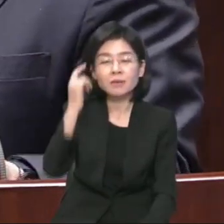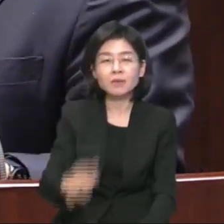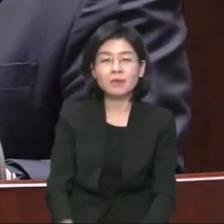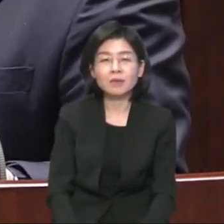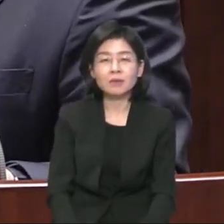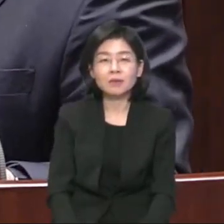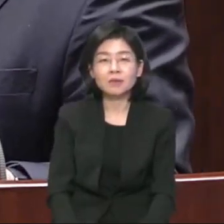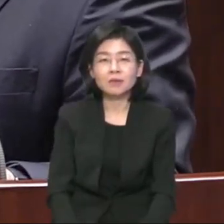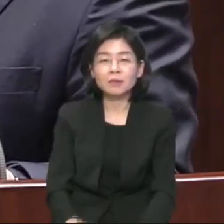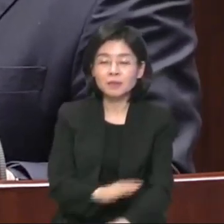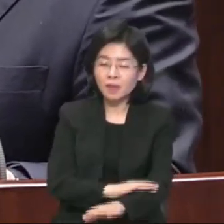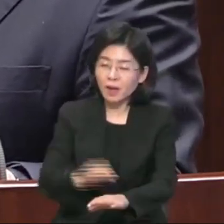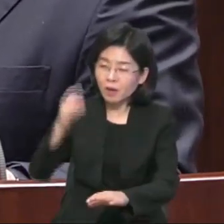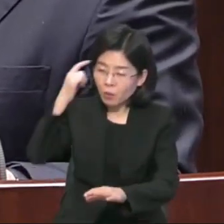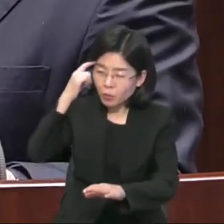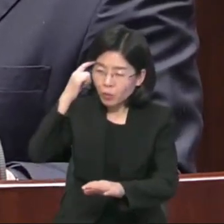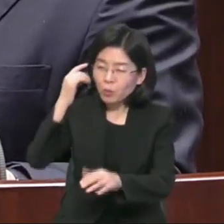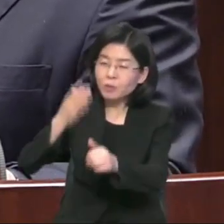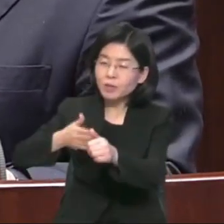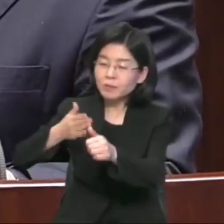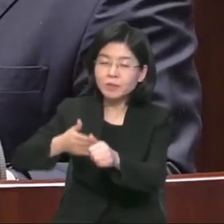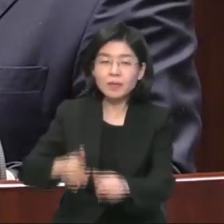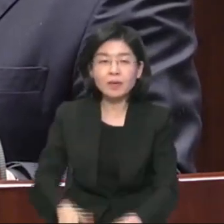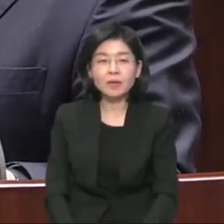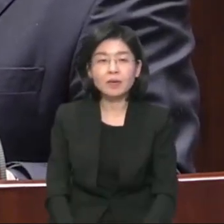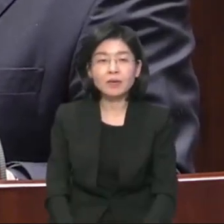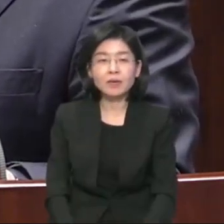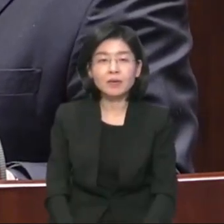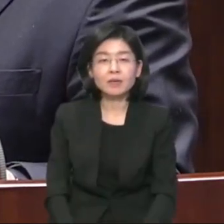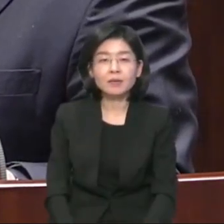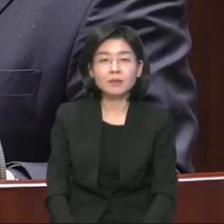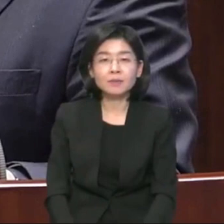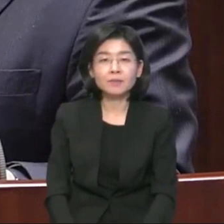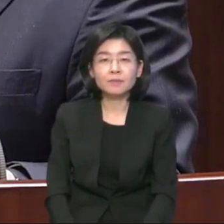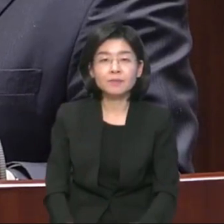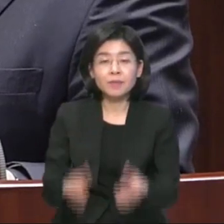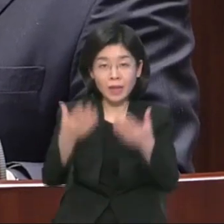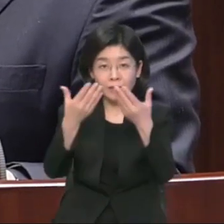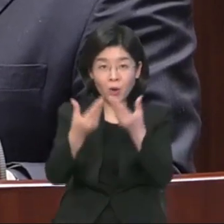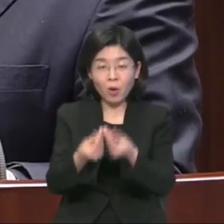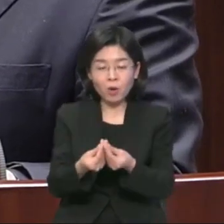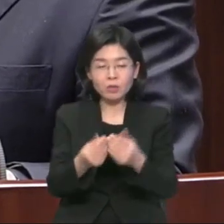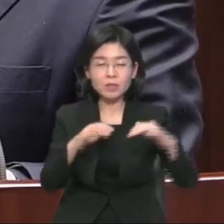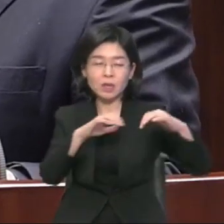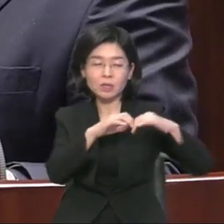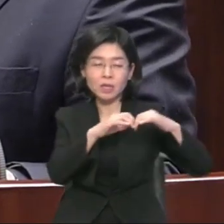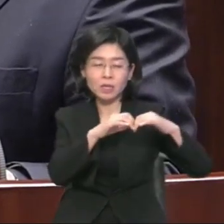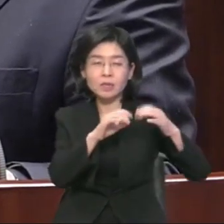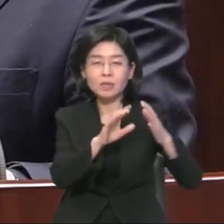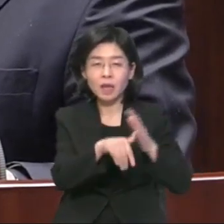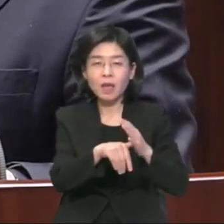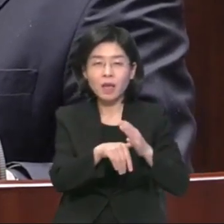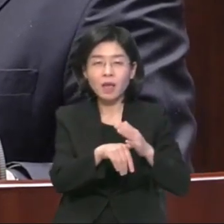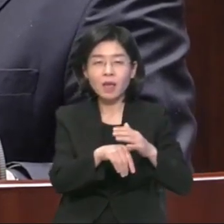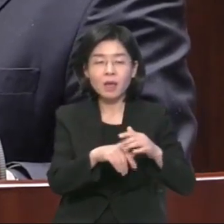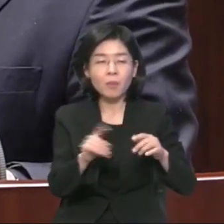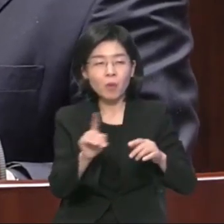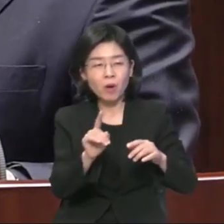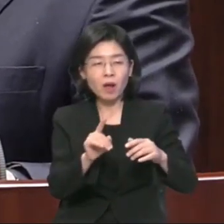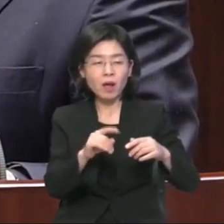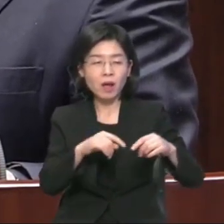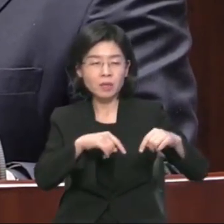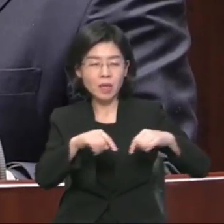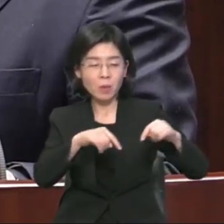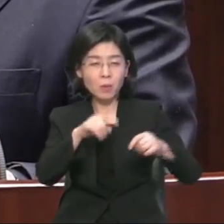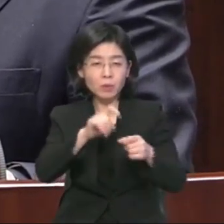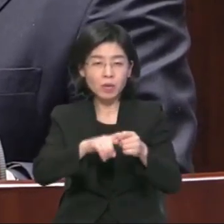그걸 전반적으로 검토해 주기 바랍니다. 예. 예를 들면은 전시의 통역전 체제를 위해서 노무현 정부